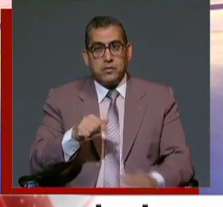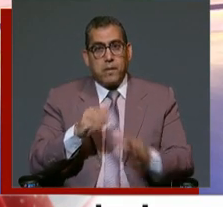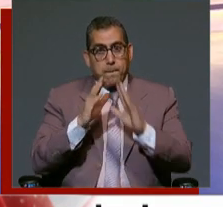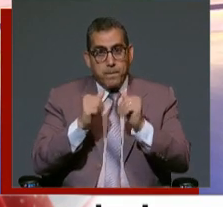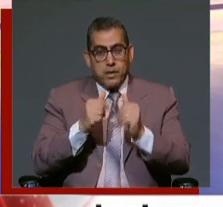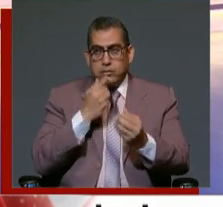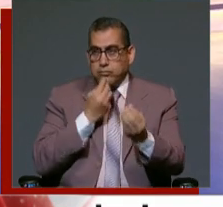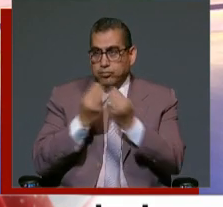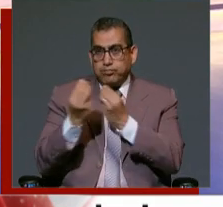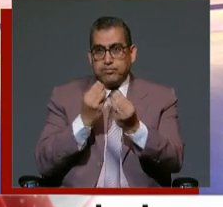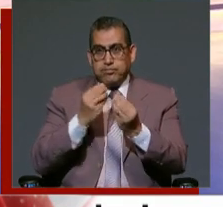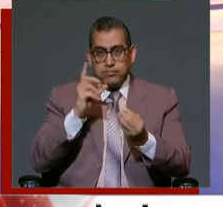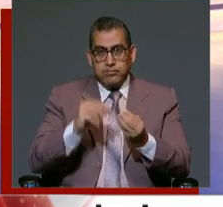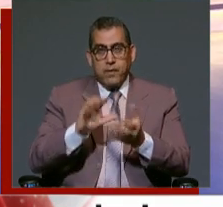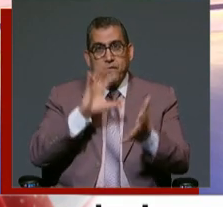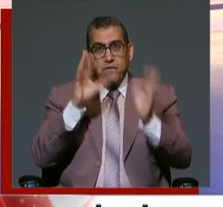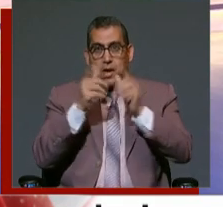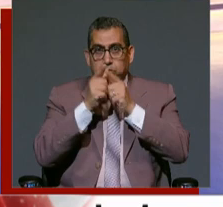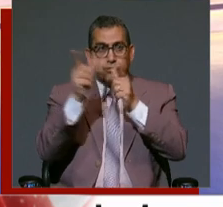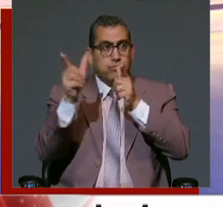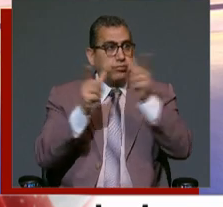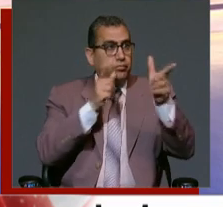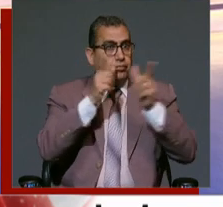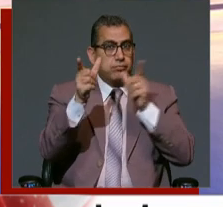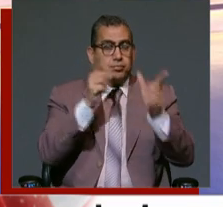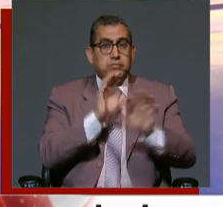إلى العالم في مختلف